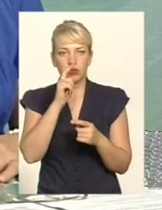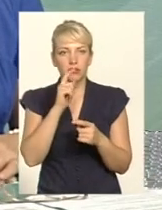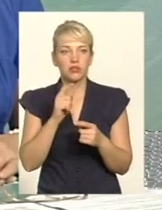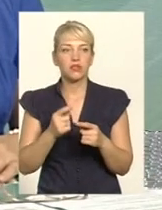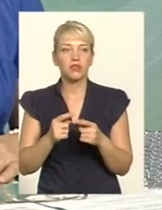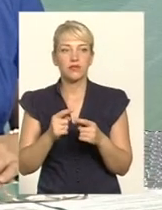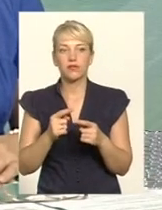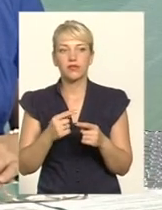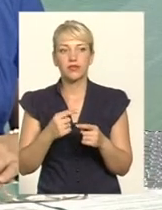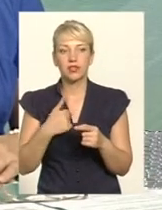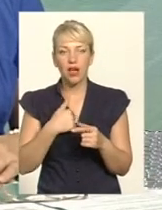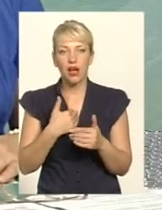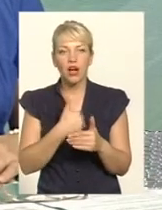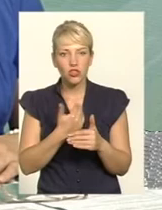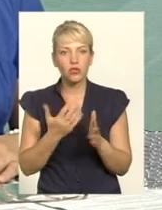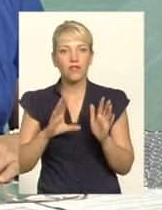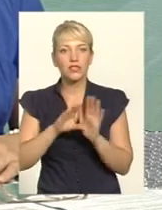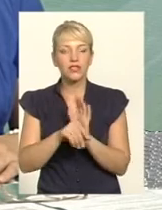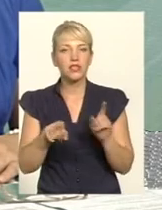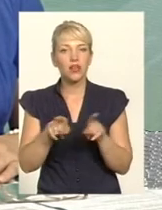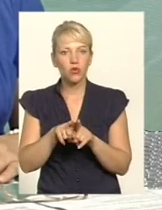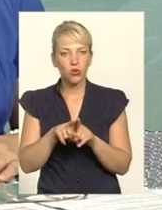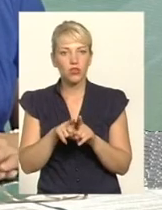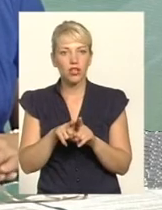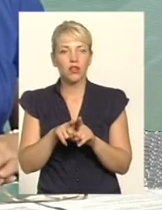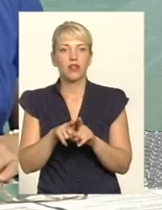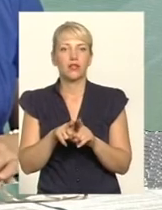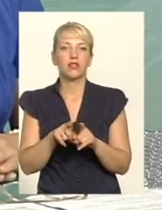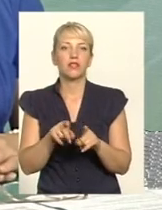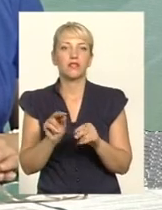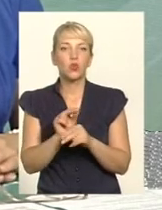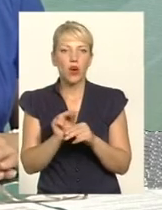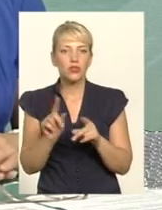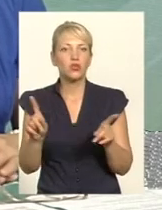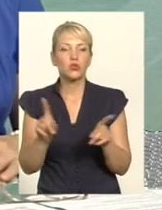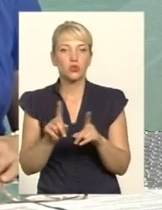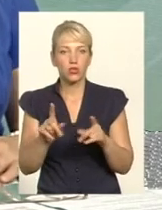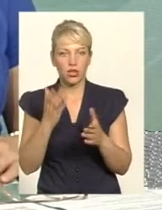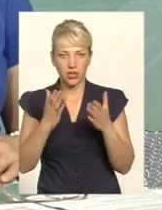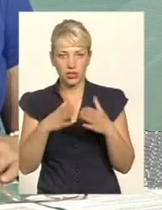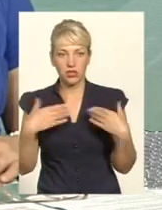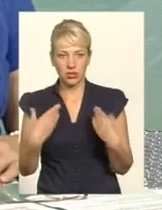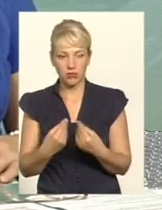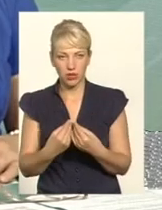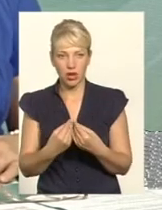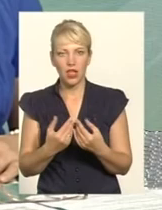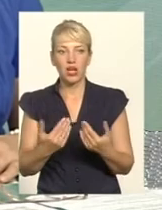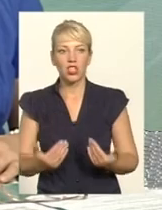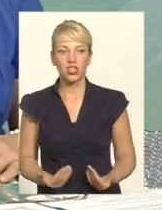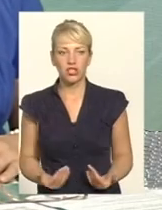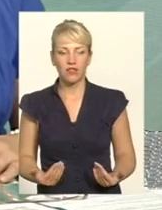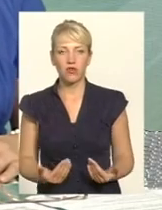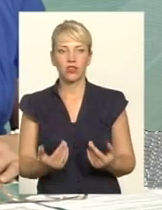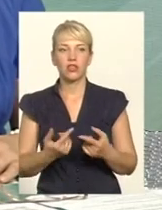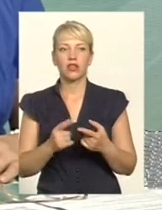хочу все-таки внести вот такой вот нюанс, что когда живет семья ради детей в скандалах, в